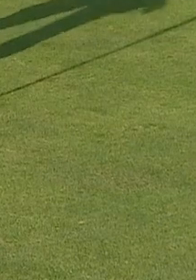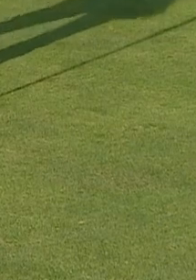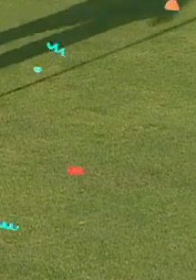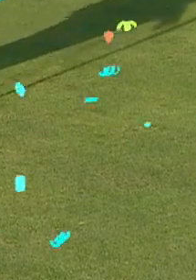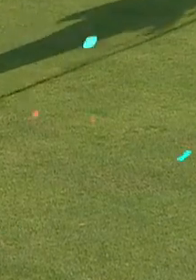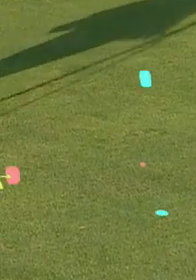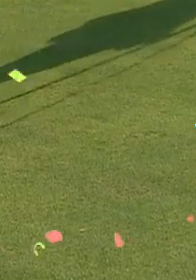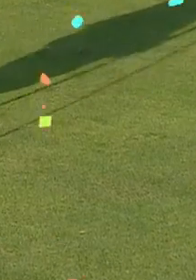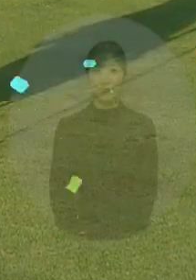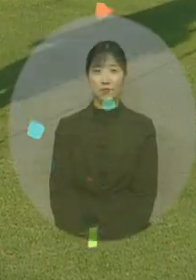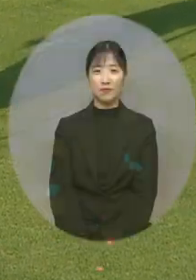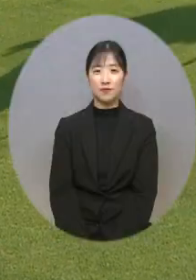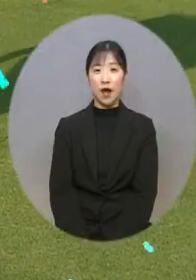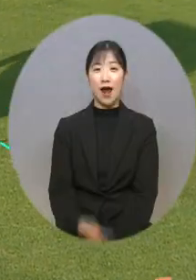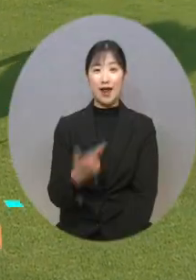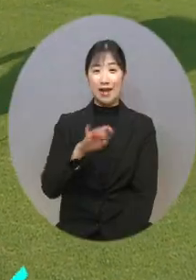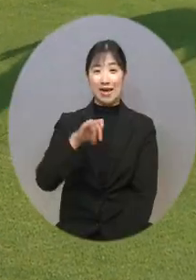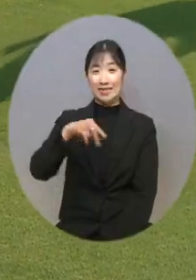나이스 바디!